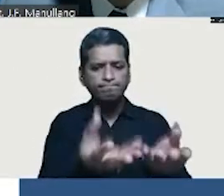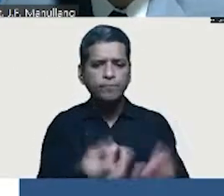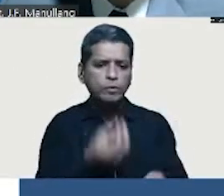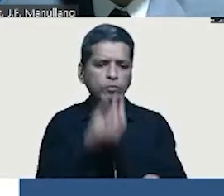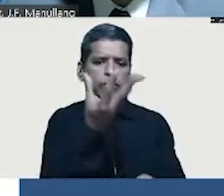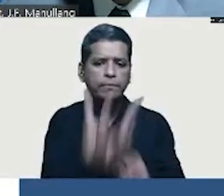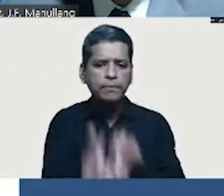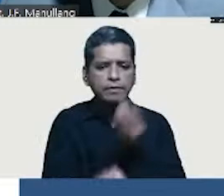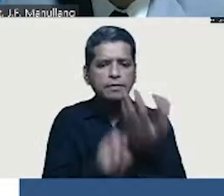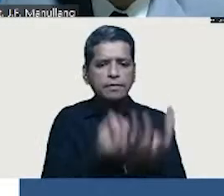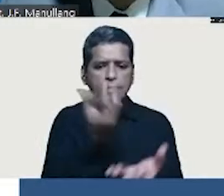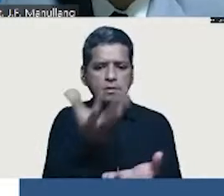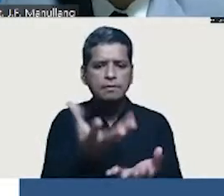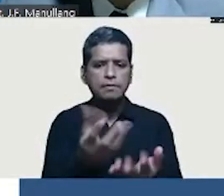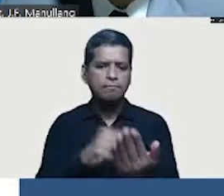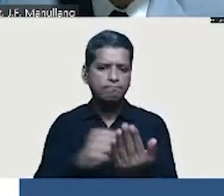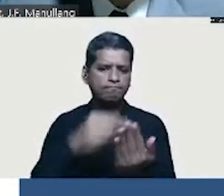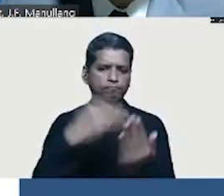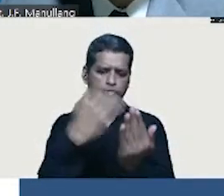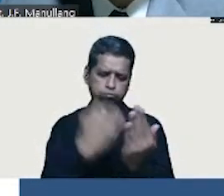nabi-nabinya hamba-hambanya